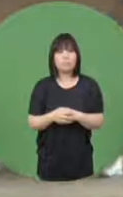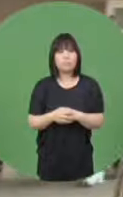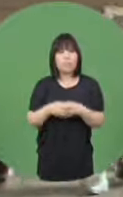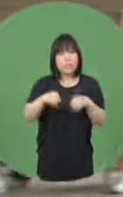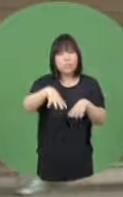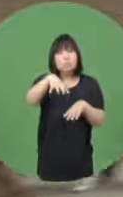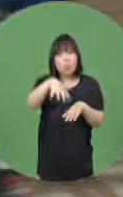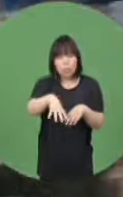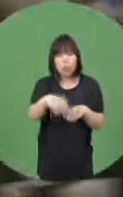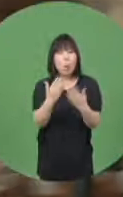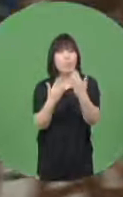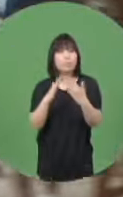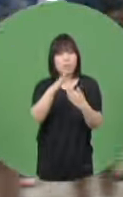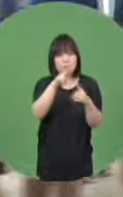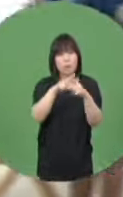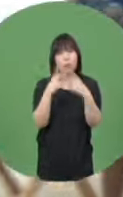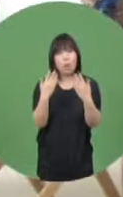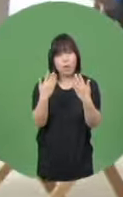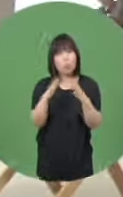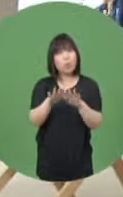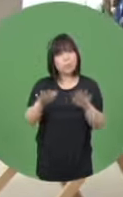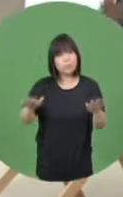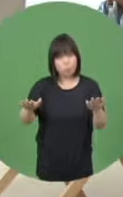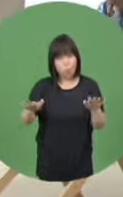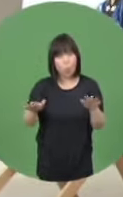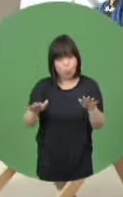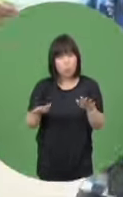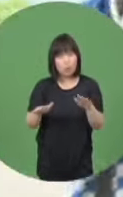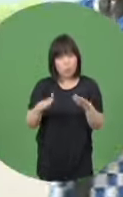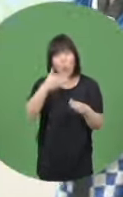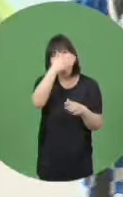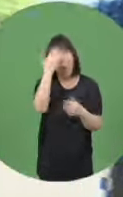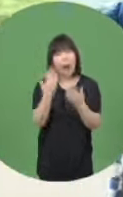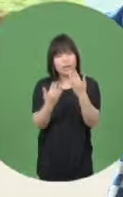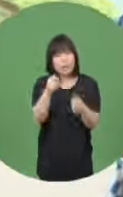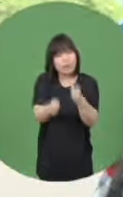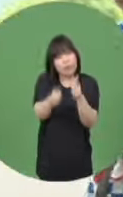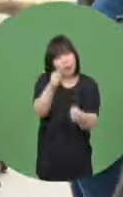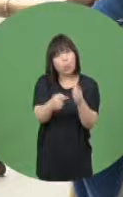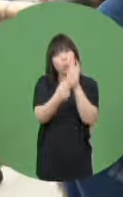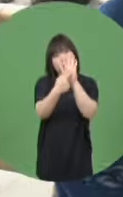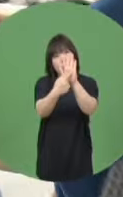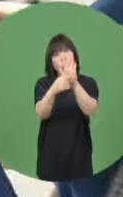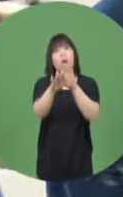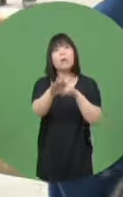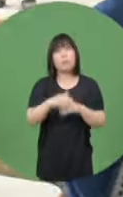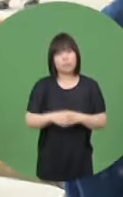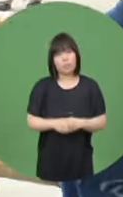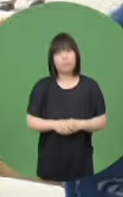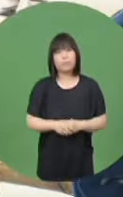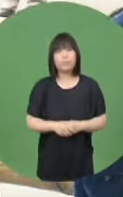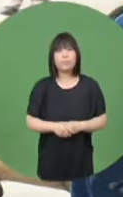地元芝坂小学校の児童らによる若芝太鼓の演奏も披露されました。